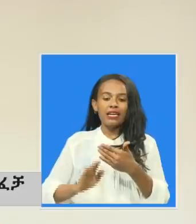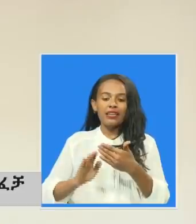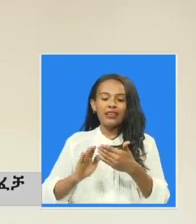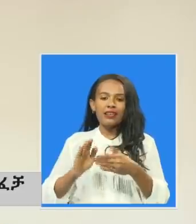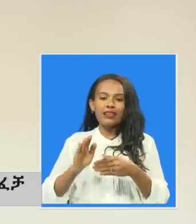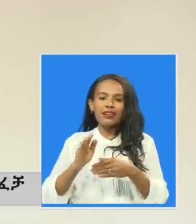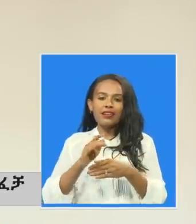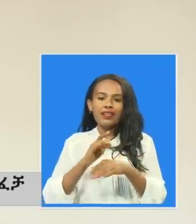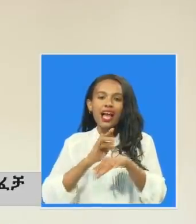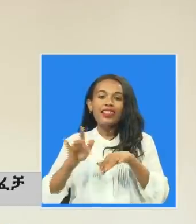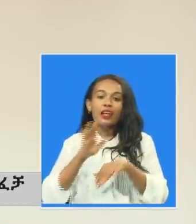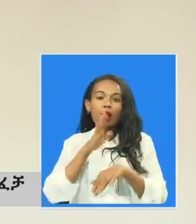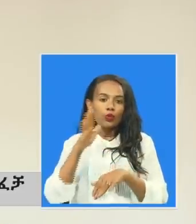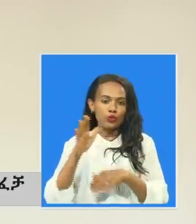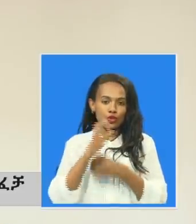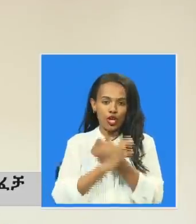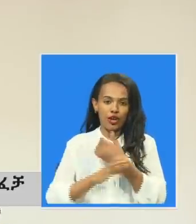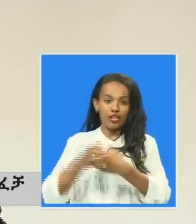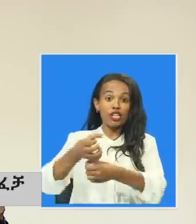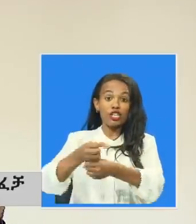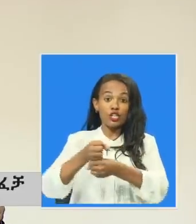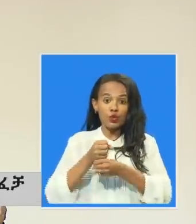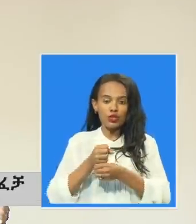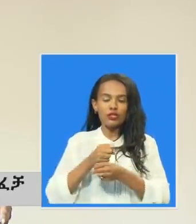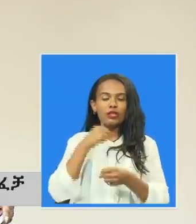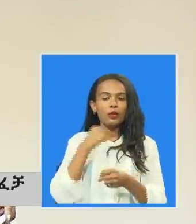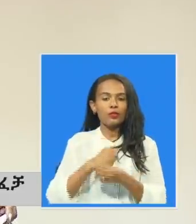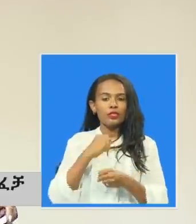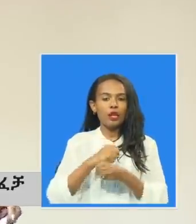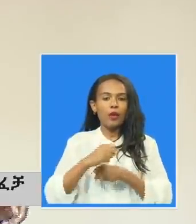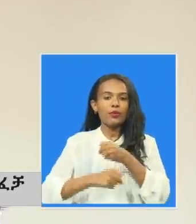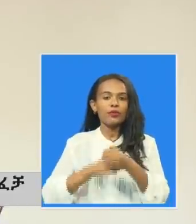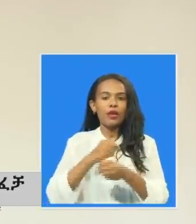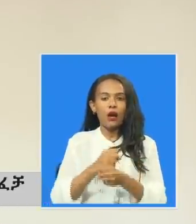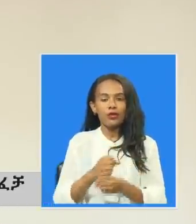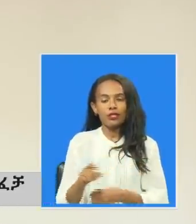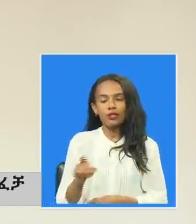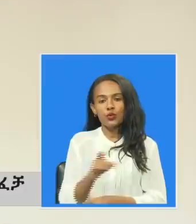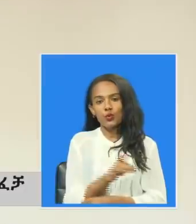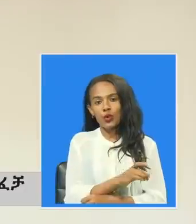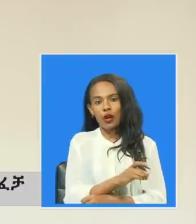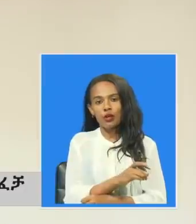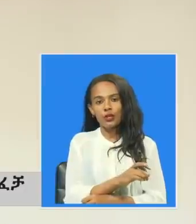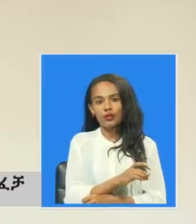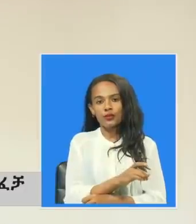ያልተራቆተች ሀገር እንዲወርስ የምንተጋበት ዓመት ይሆናል።